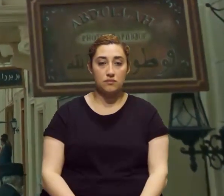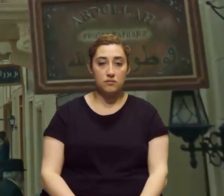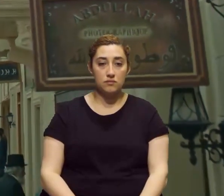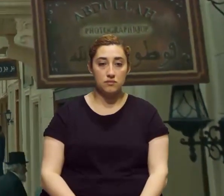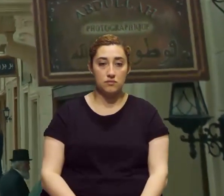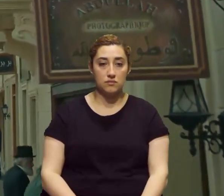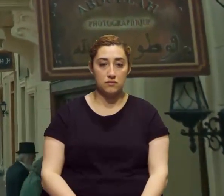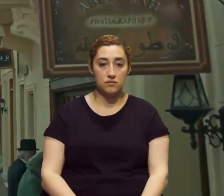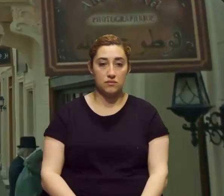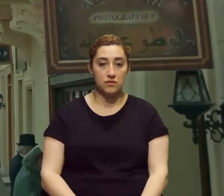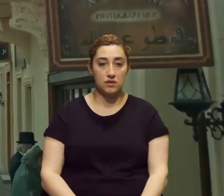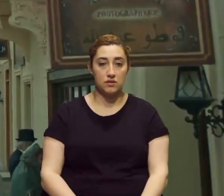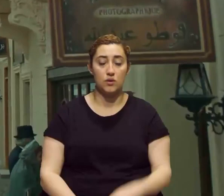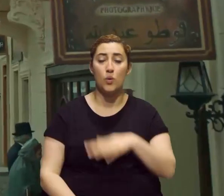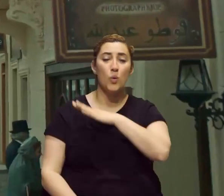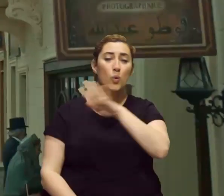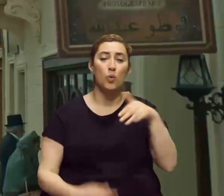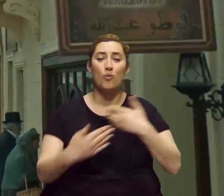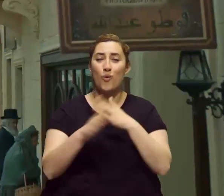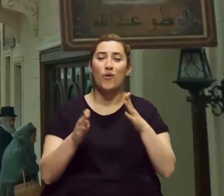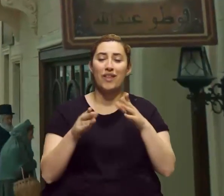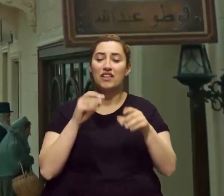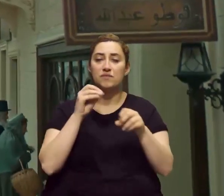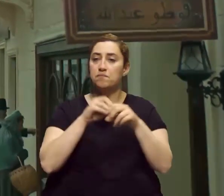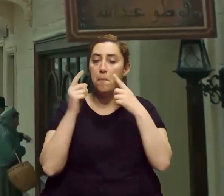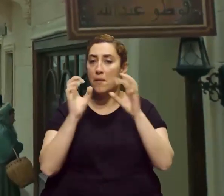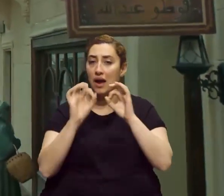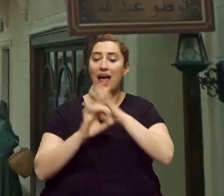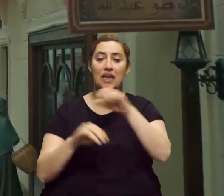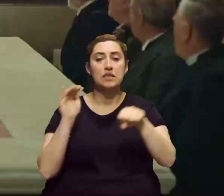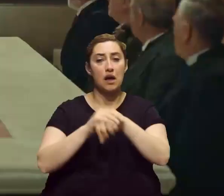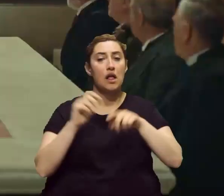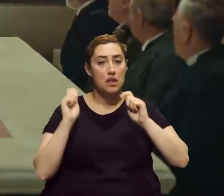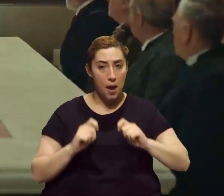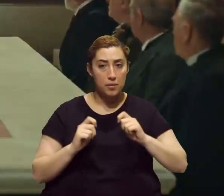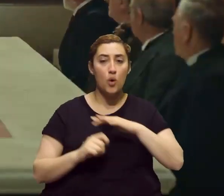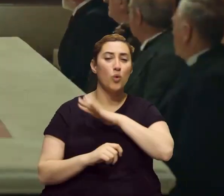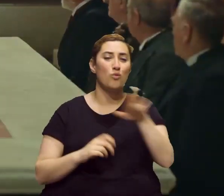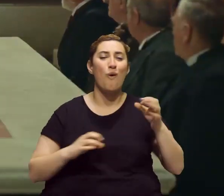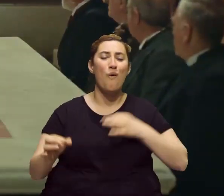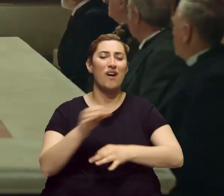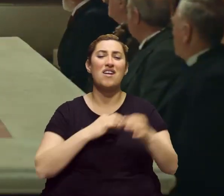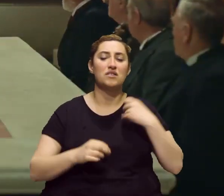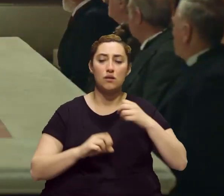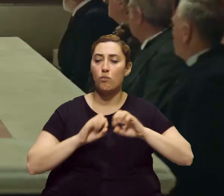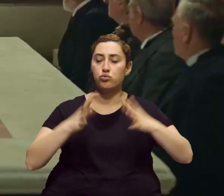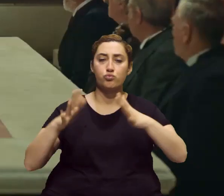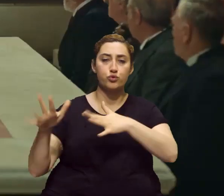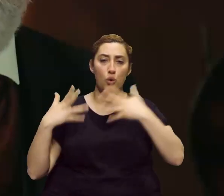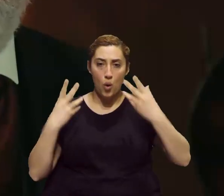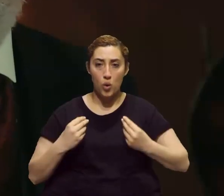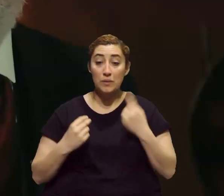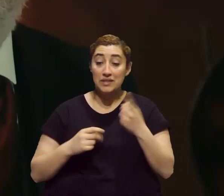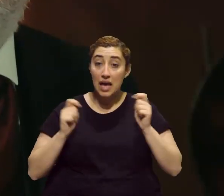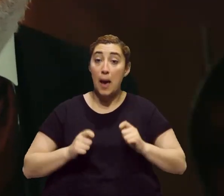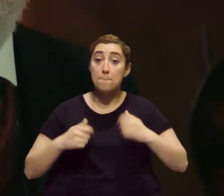Atlı tramvayın olduğu cadde. Bütün hücreler basıldı. Herkesi yakaladılar. Bütün organizasyonlarımızı dağıttılar.